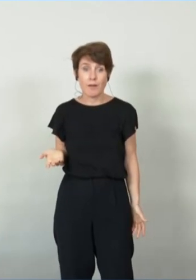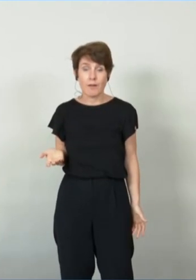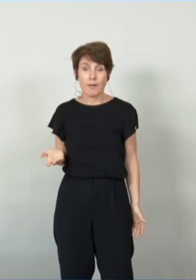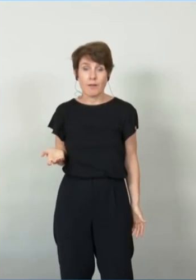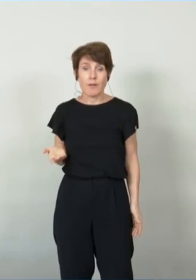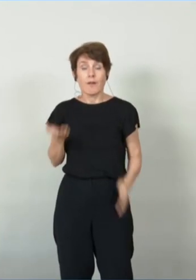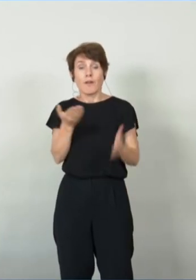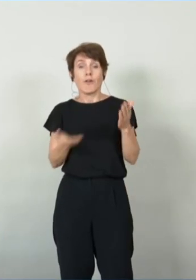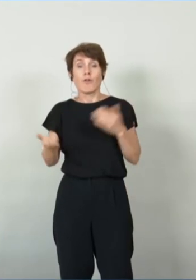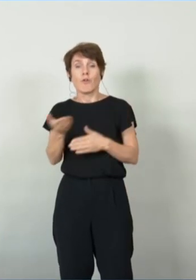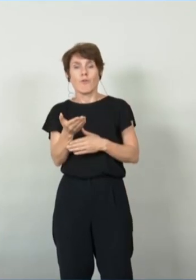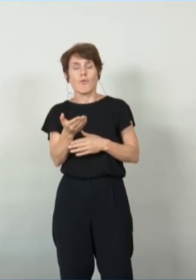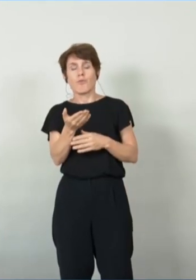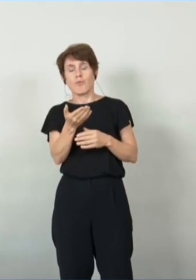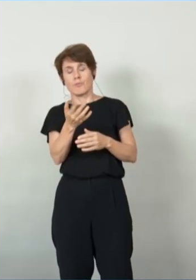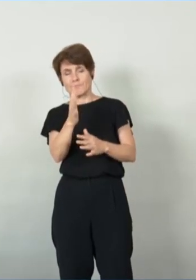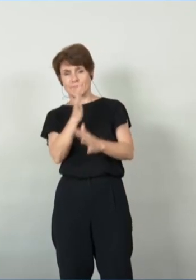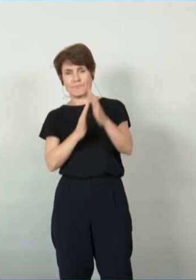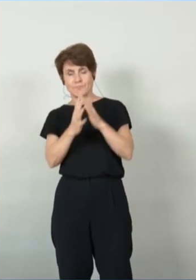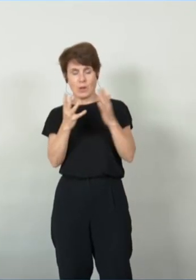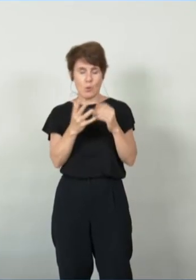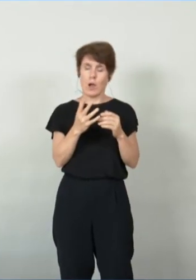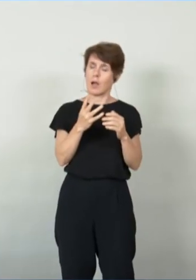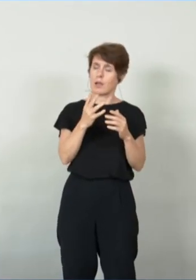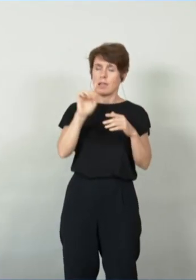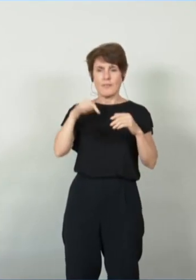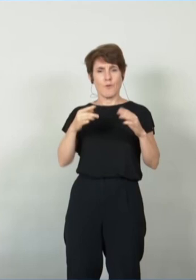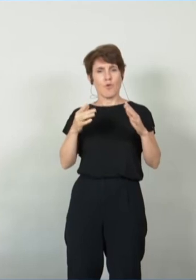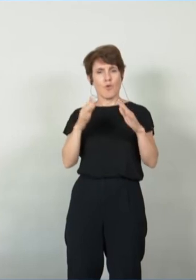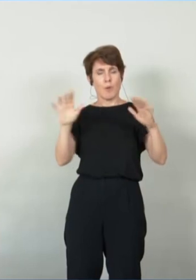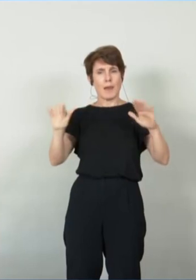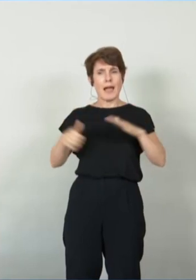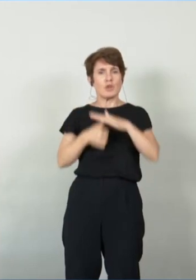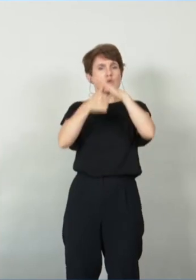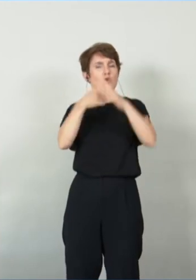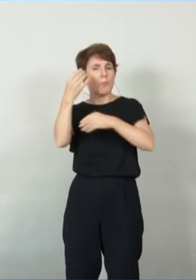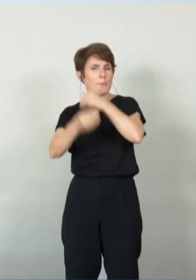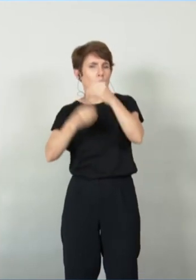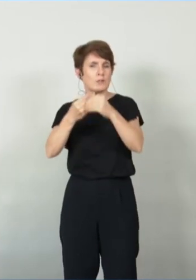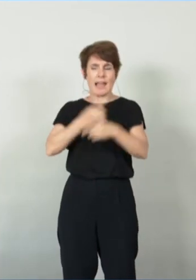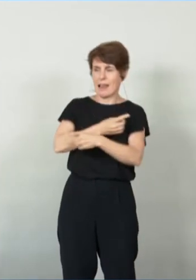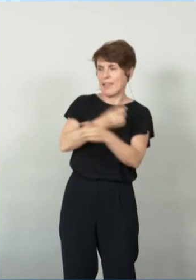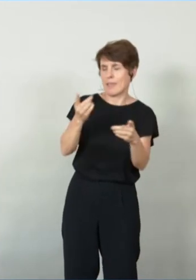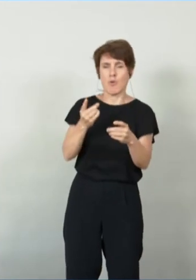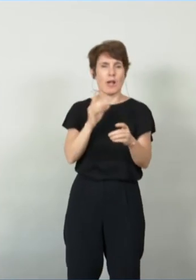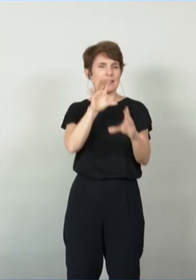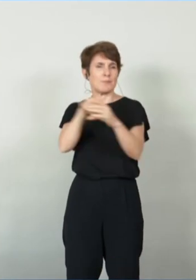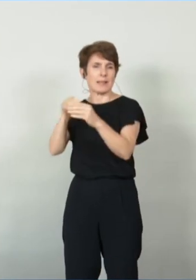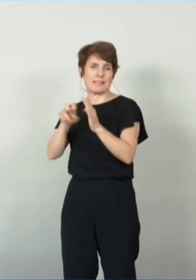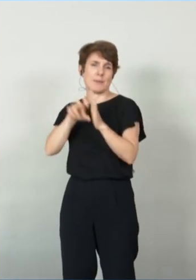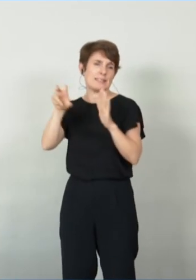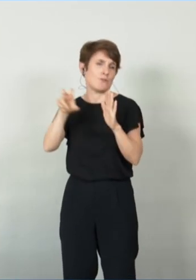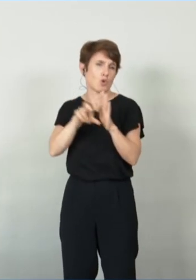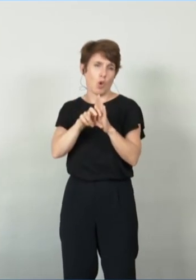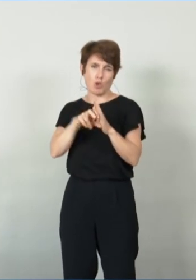l'exercice de la citoyenneté et même le Sommet mondial de la démocratie participative de Grenoble qui n'a évidemment échappé